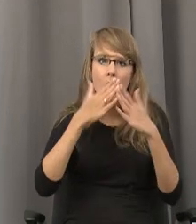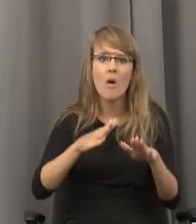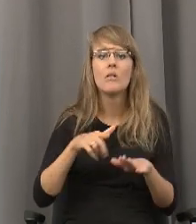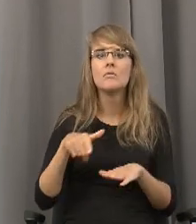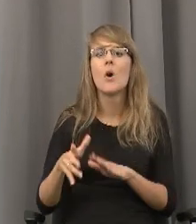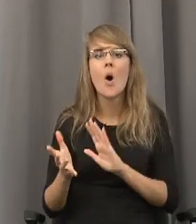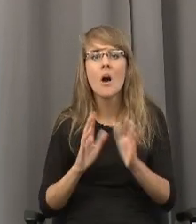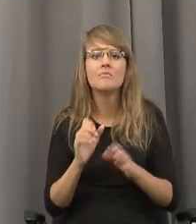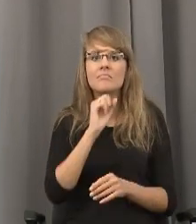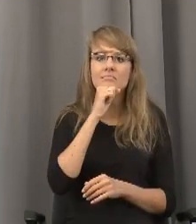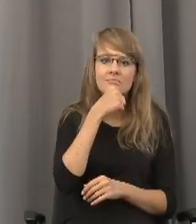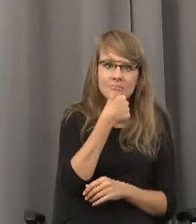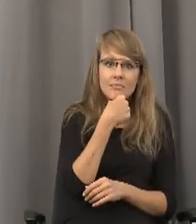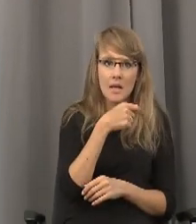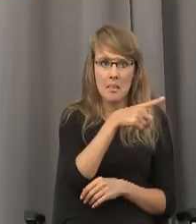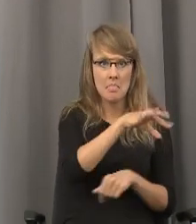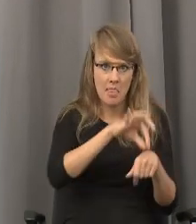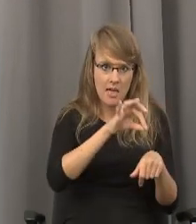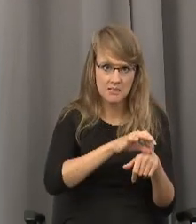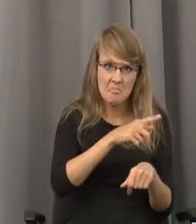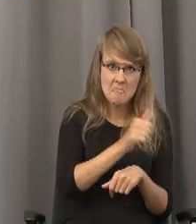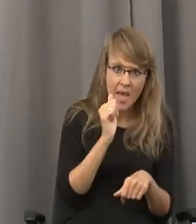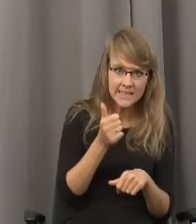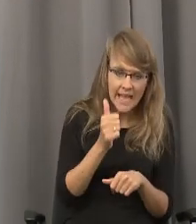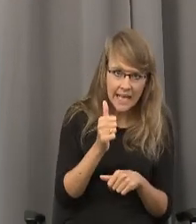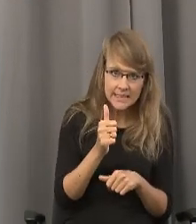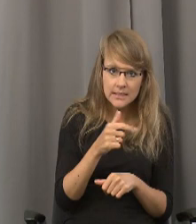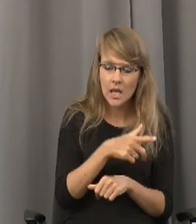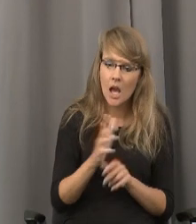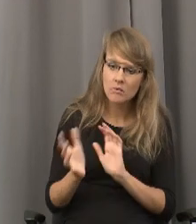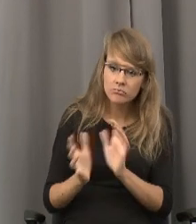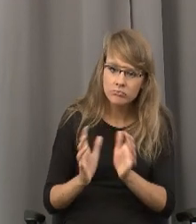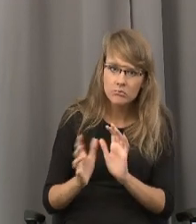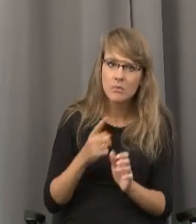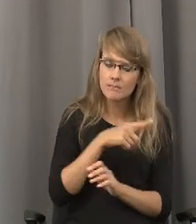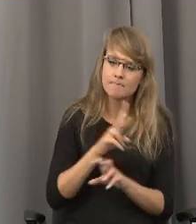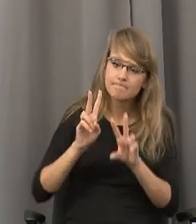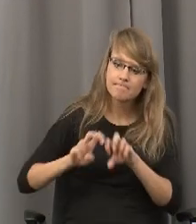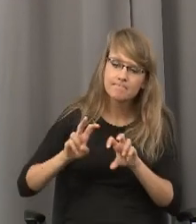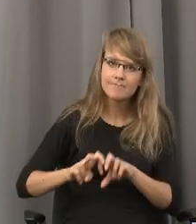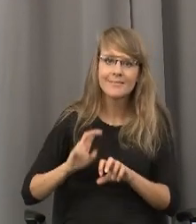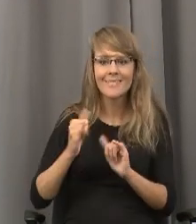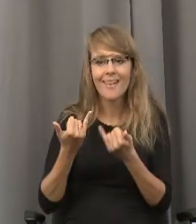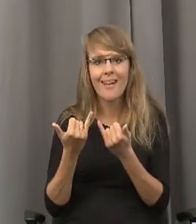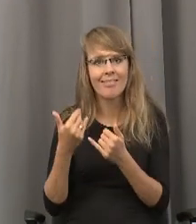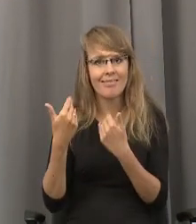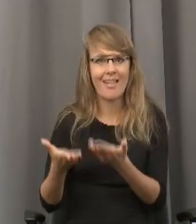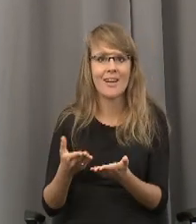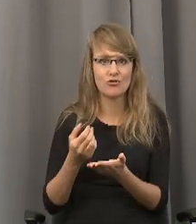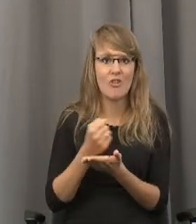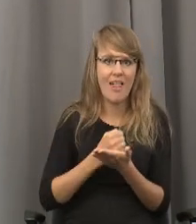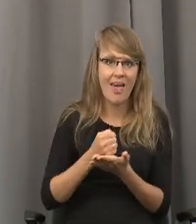ta opieka, jeżeli jest realizowana przez lekarzy specjalistów, którzy także analizuje, jak zaordynować leki, szczególnie tam, gdzie